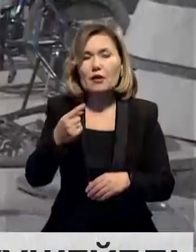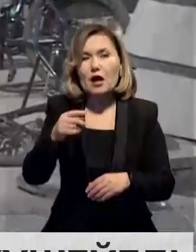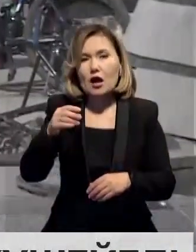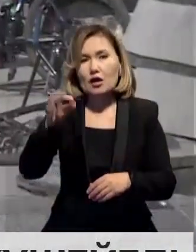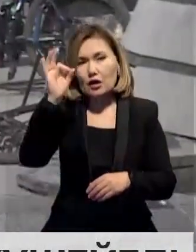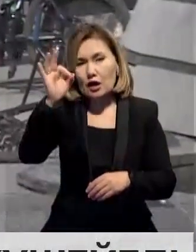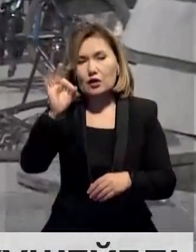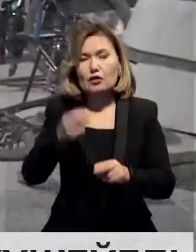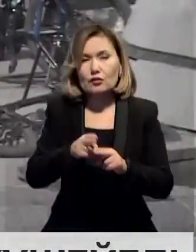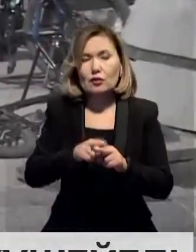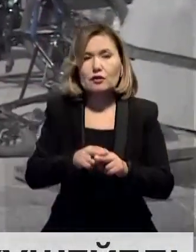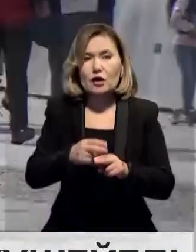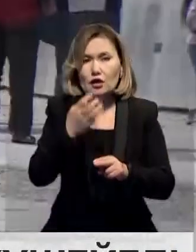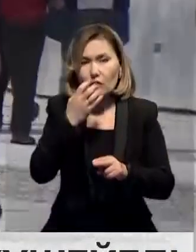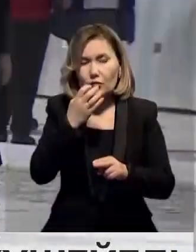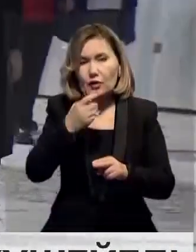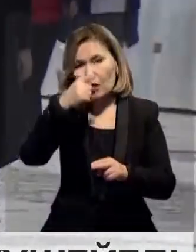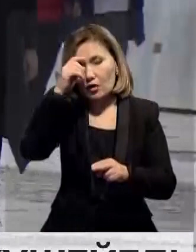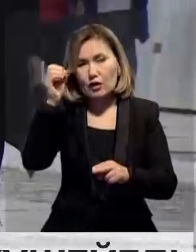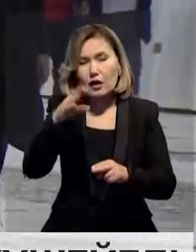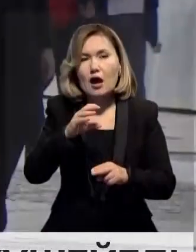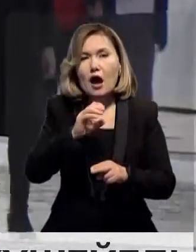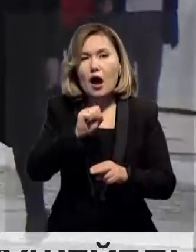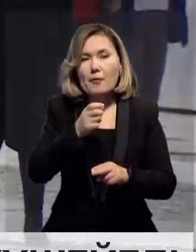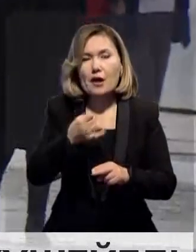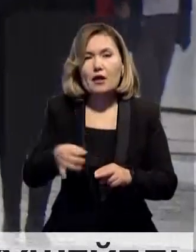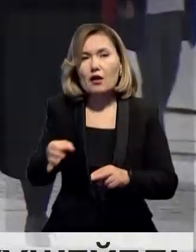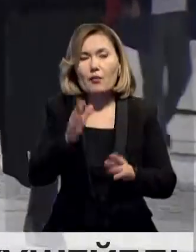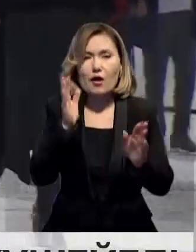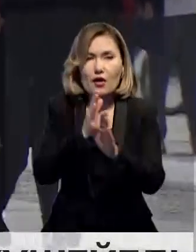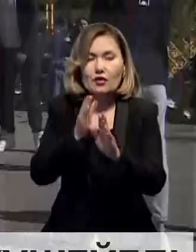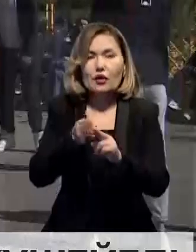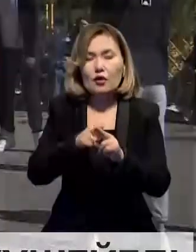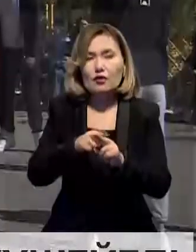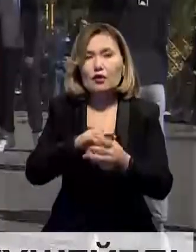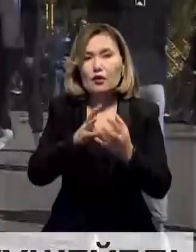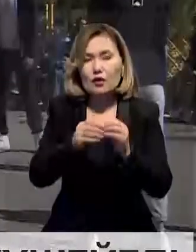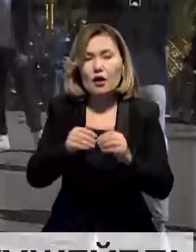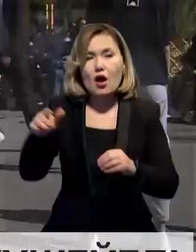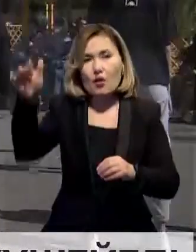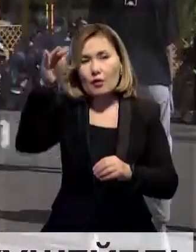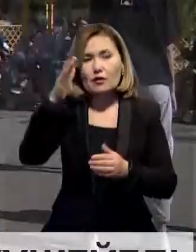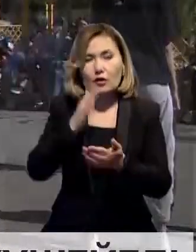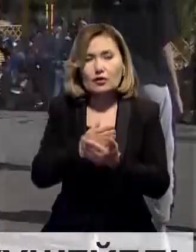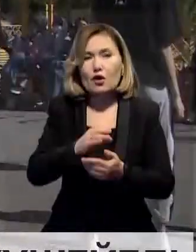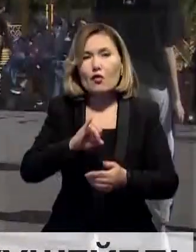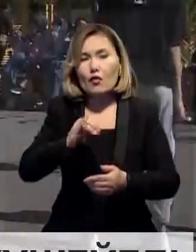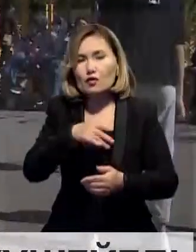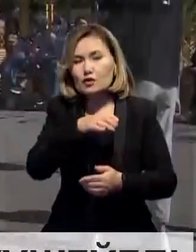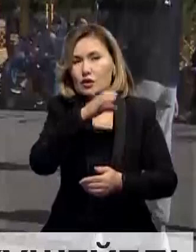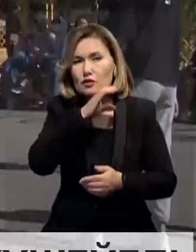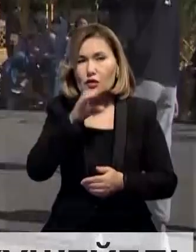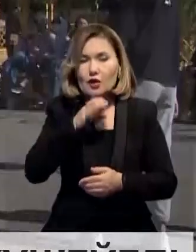градус жылыға дейін төмен дейді. Ал Абай облысына келетін болсақ, ауа райы бұлтты, облысының солтүстік, оңтүстік